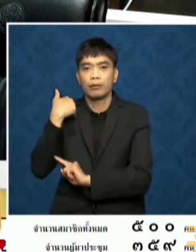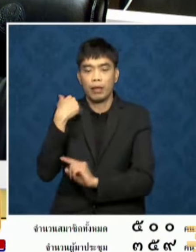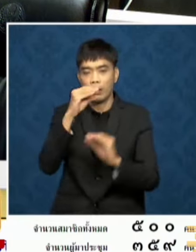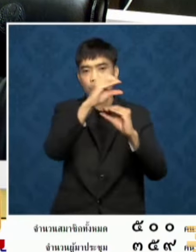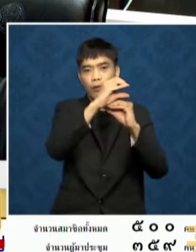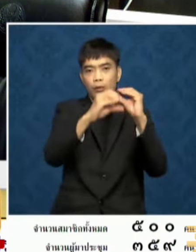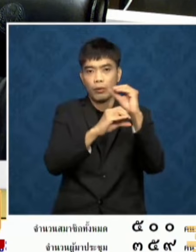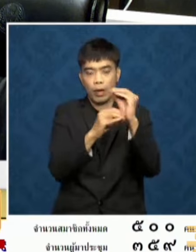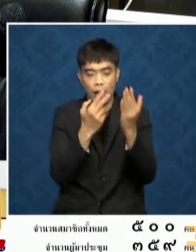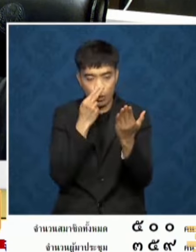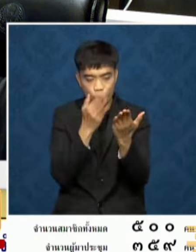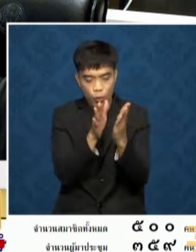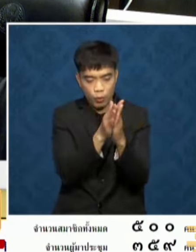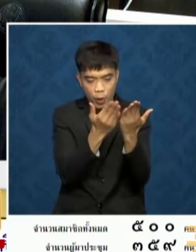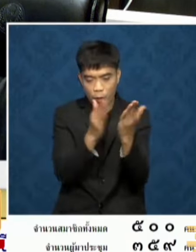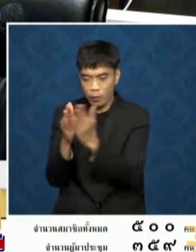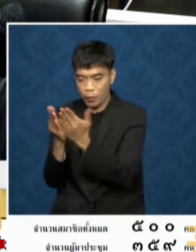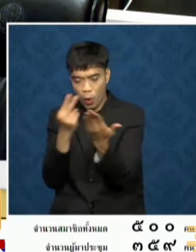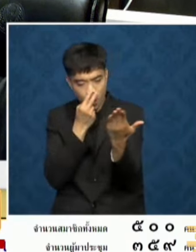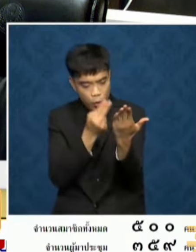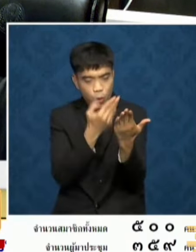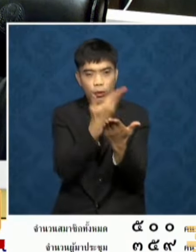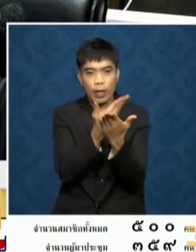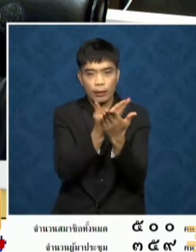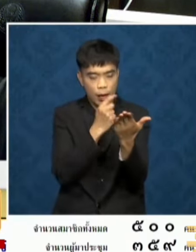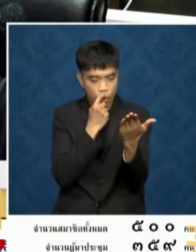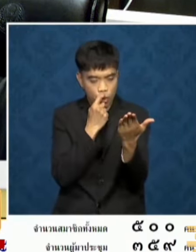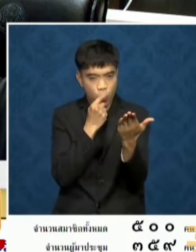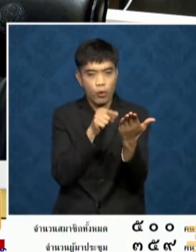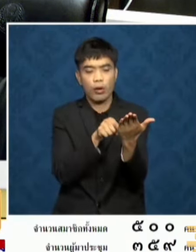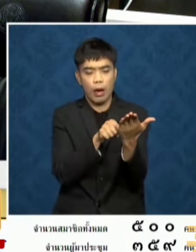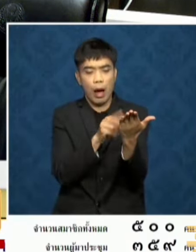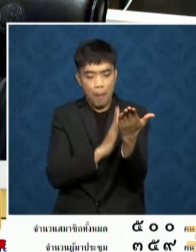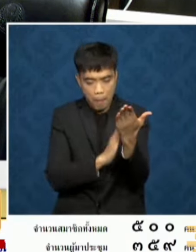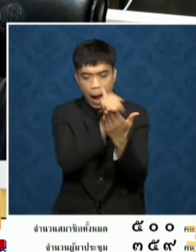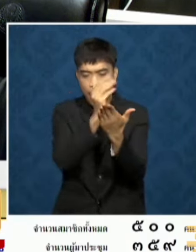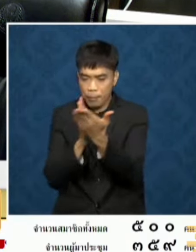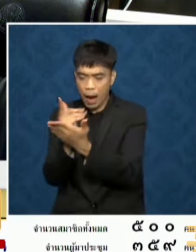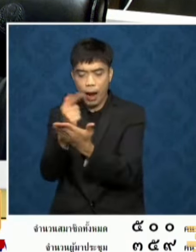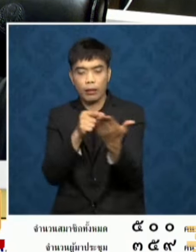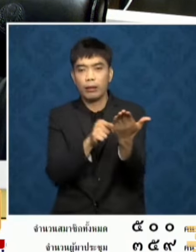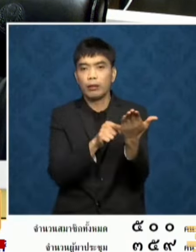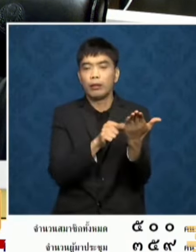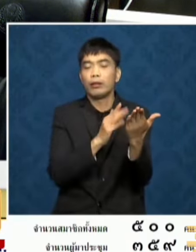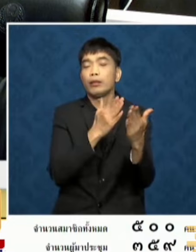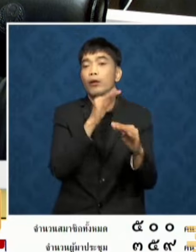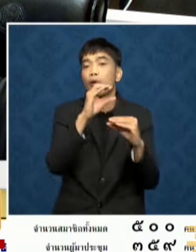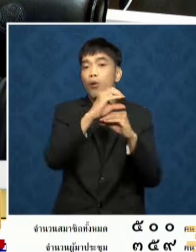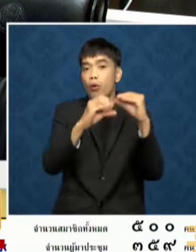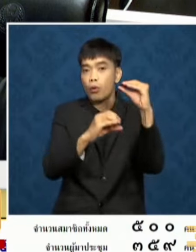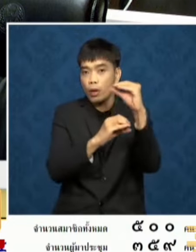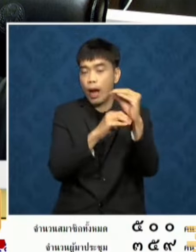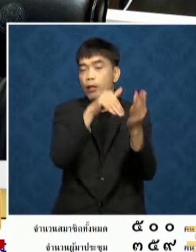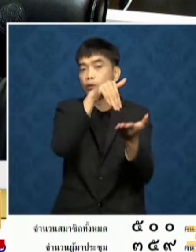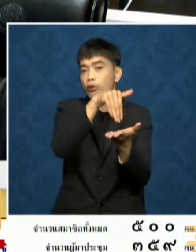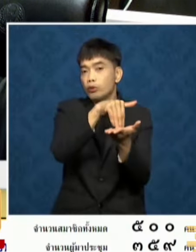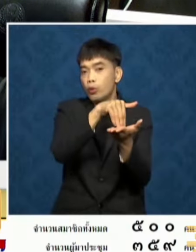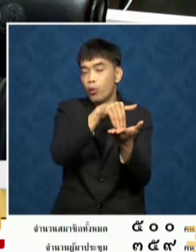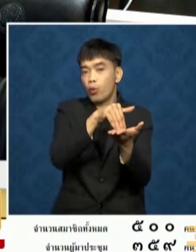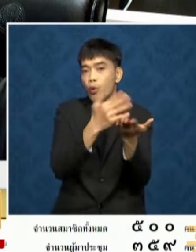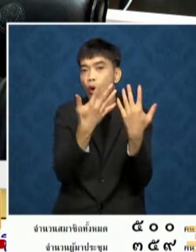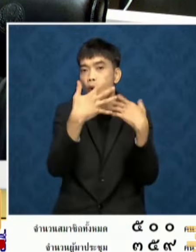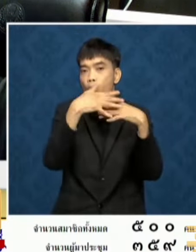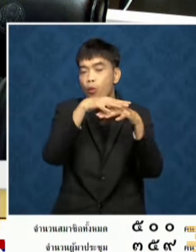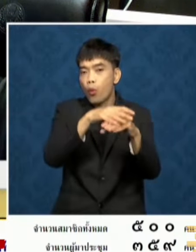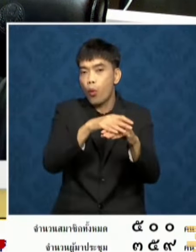ะครับอยู่ในเล่มงบและท่านเองก็ปล่อยงบประมาณผ่านมาครับโครงการของเอ็ดด้าครับโครงการแรกโครงการศูนย์รวมข้อมูลและค